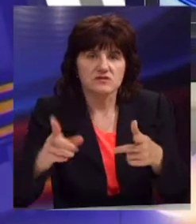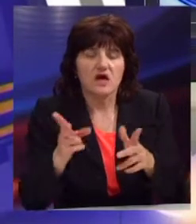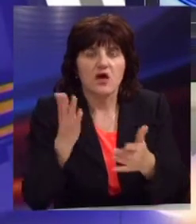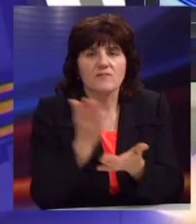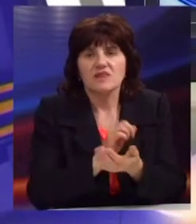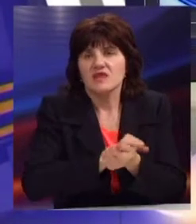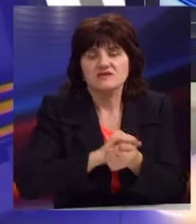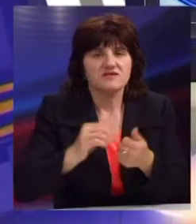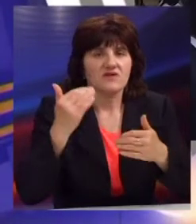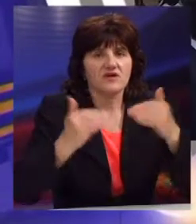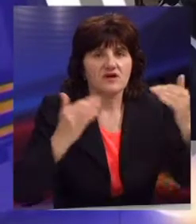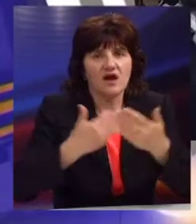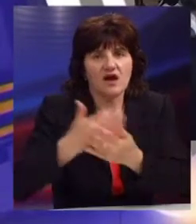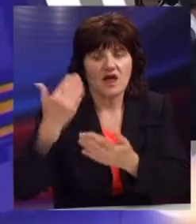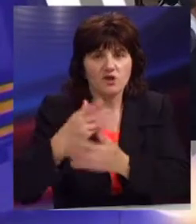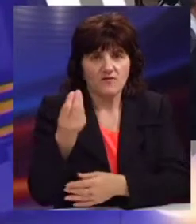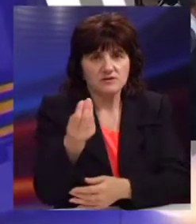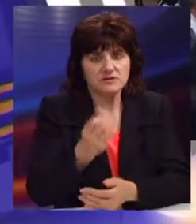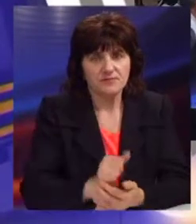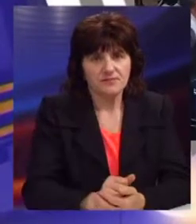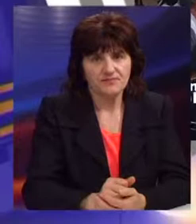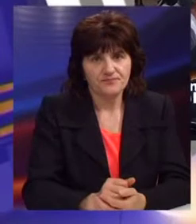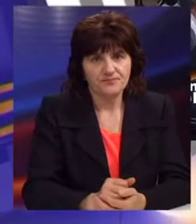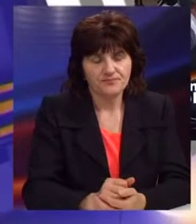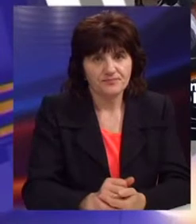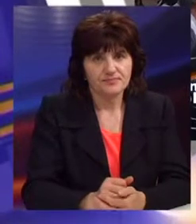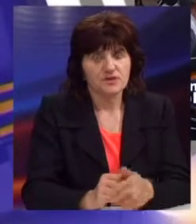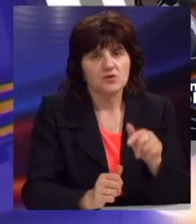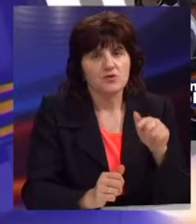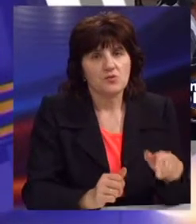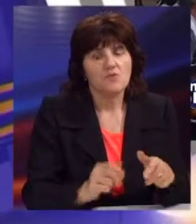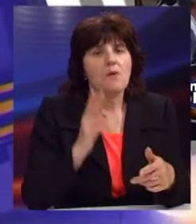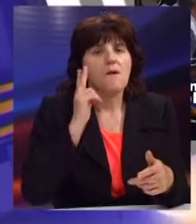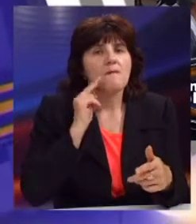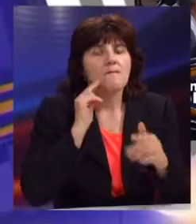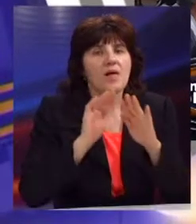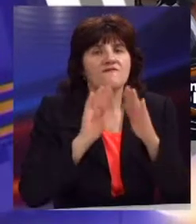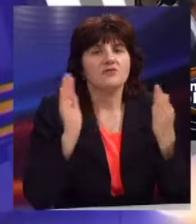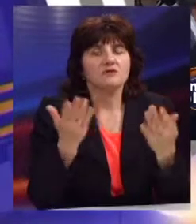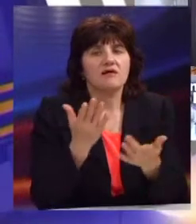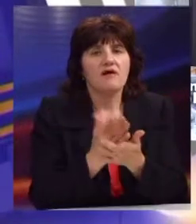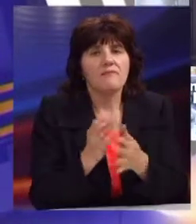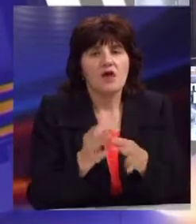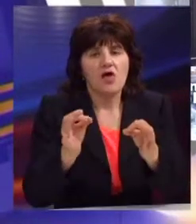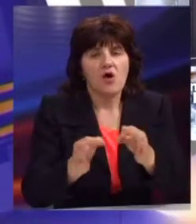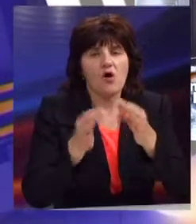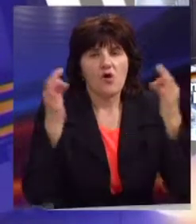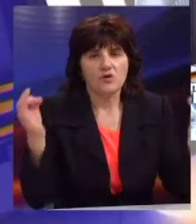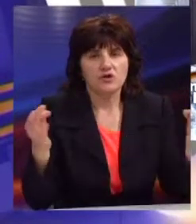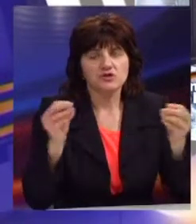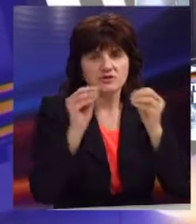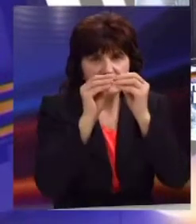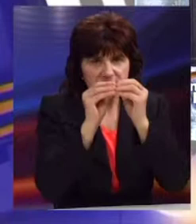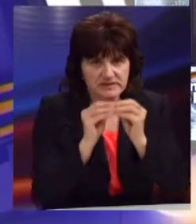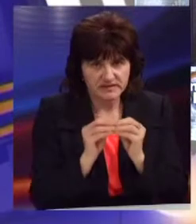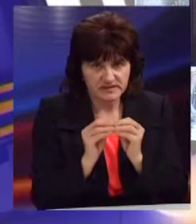svim gradovima u Srbiji. Povodom Dana pijaca Srbije u plavoj sali gradske kuće održan je sastanak na kome je